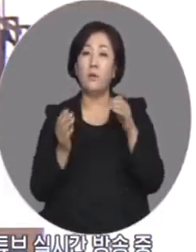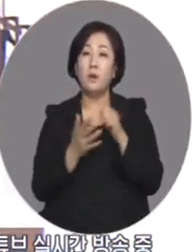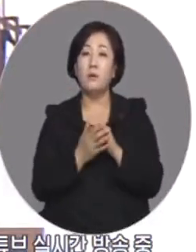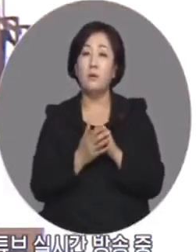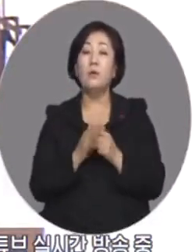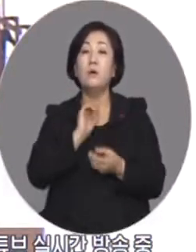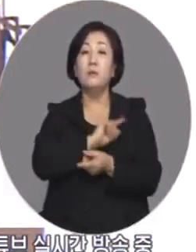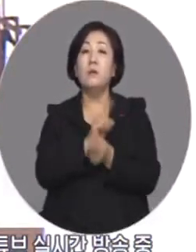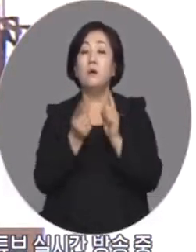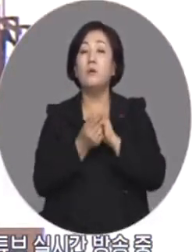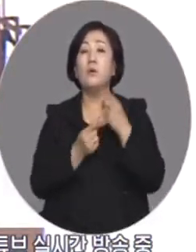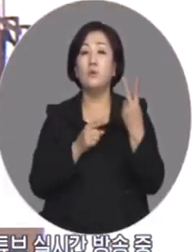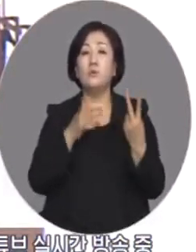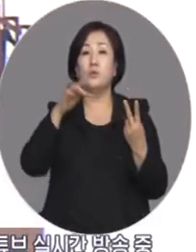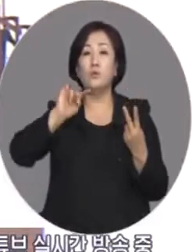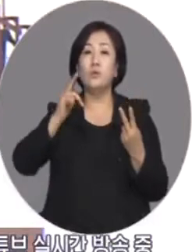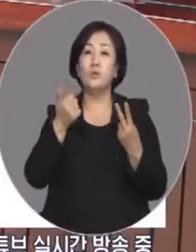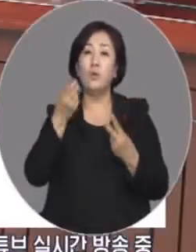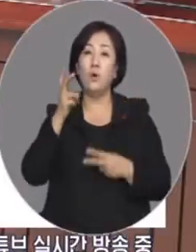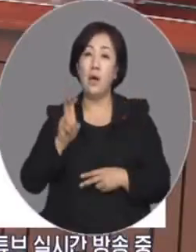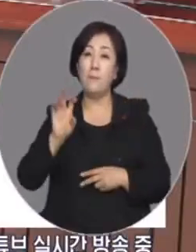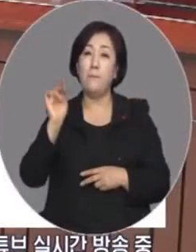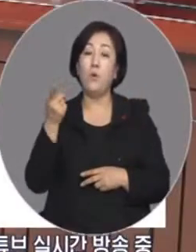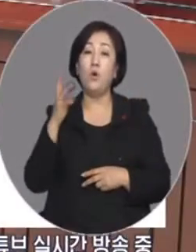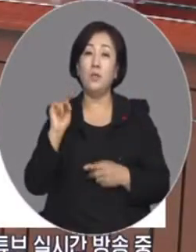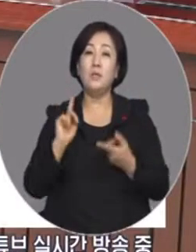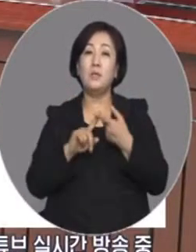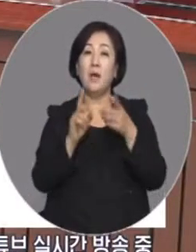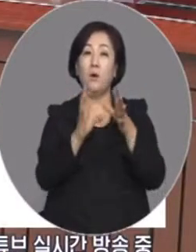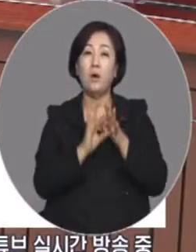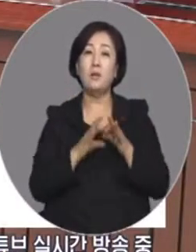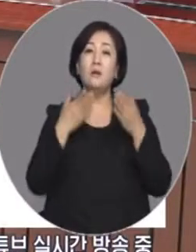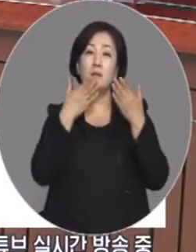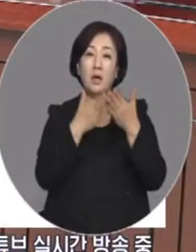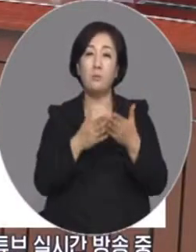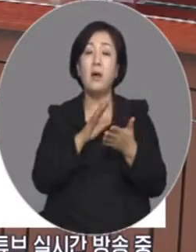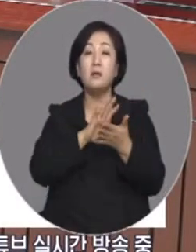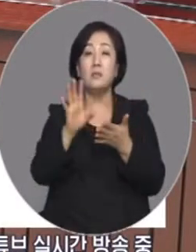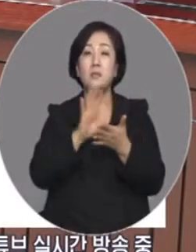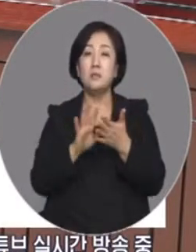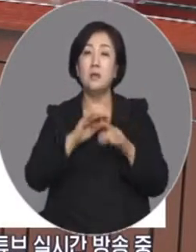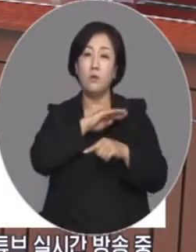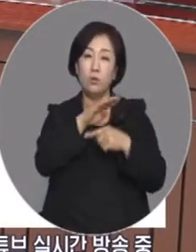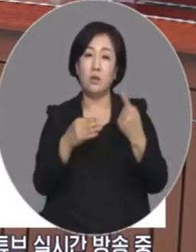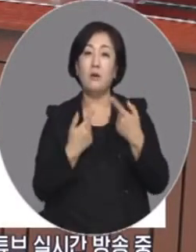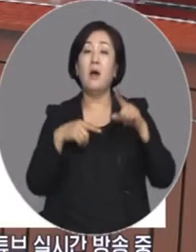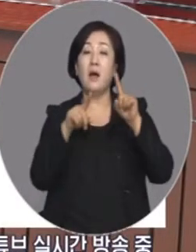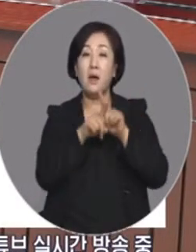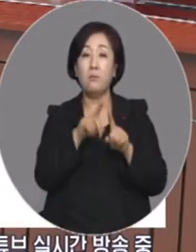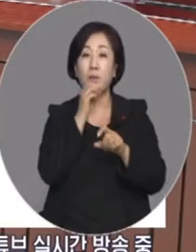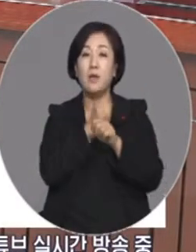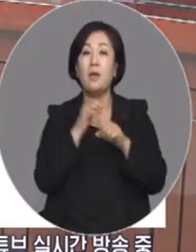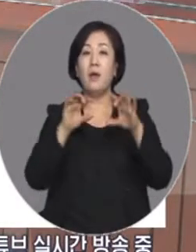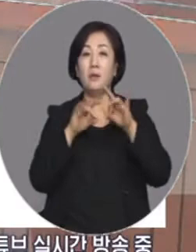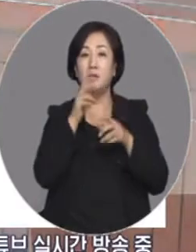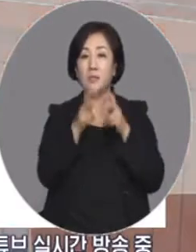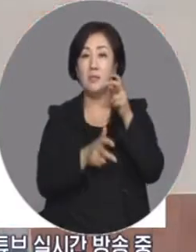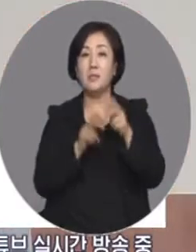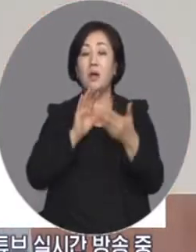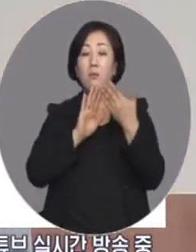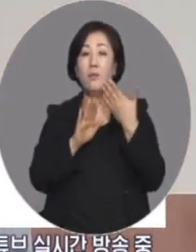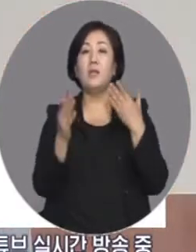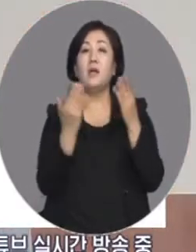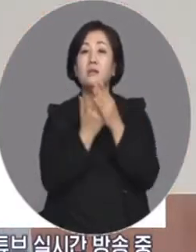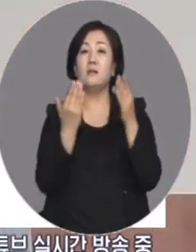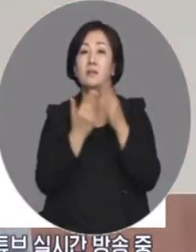양측은 수소와 암모니아 클러스터 그리고 관련 향만 시설의 건설 운영 과 함께 에너지 산업 관련 미래